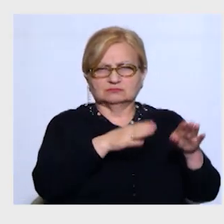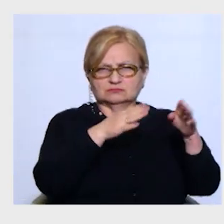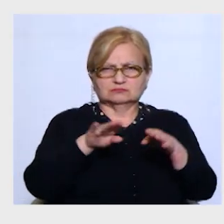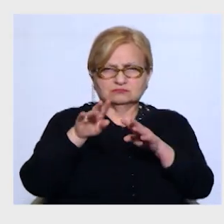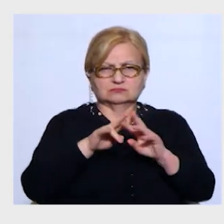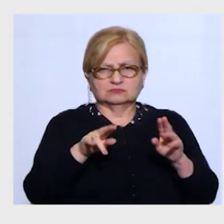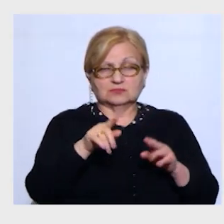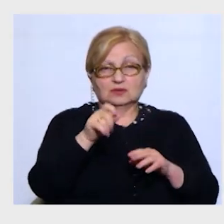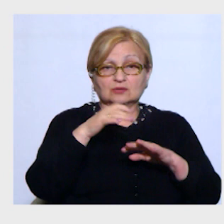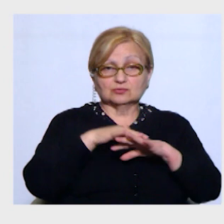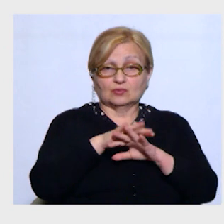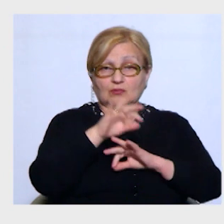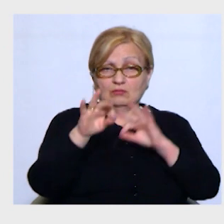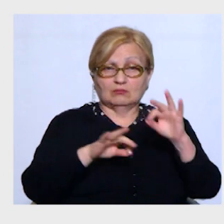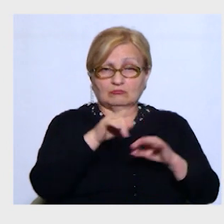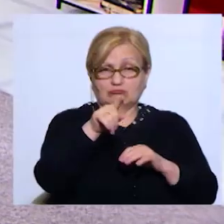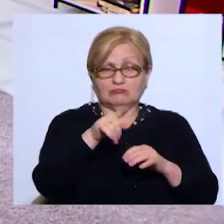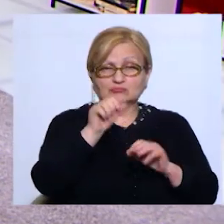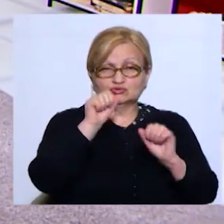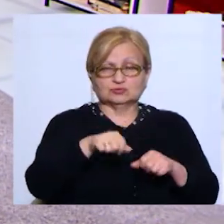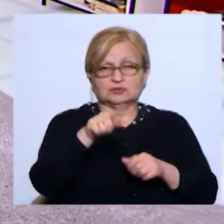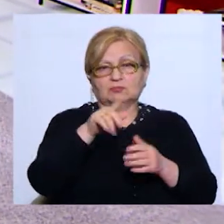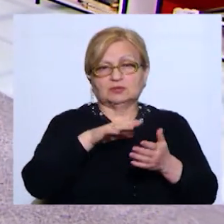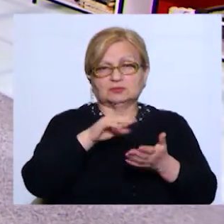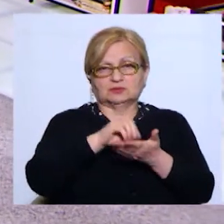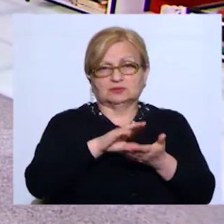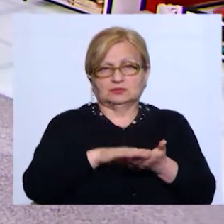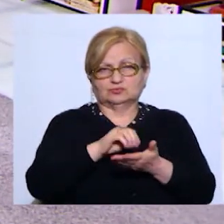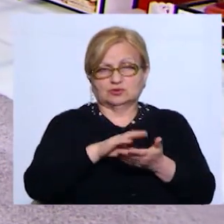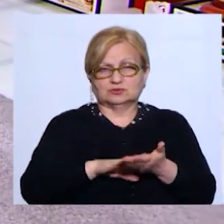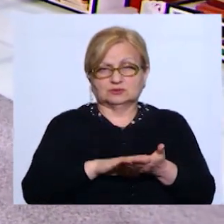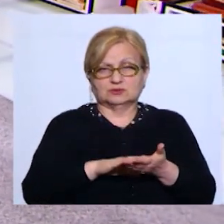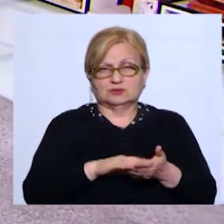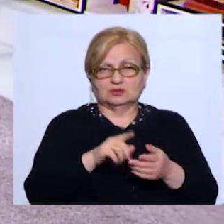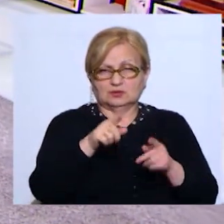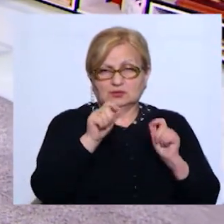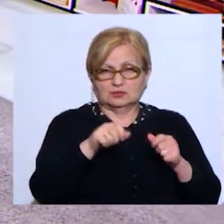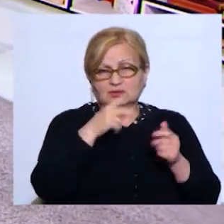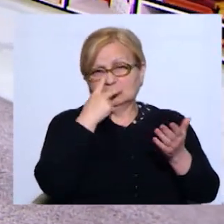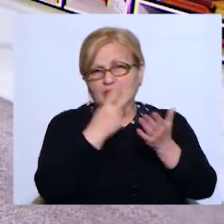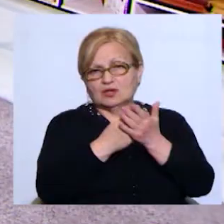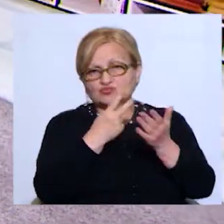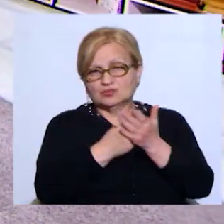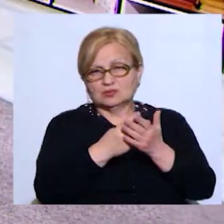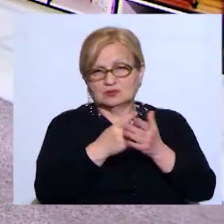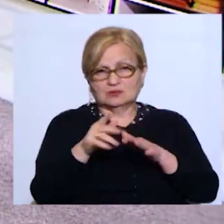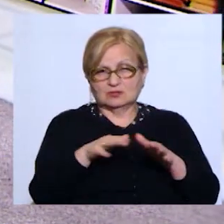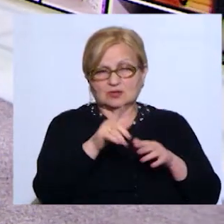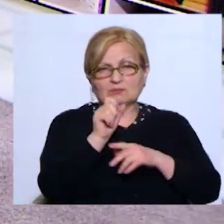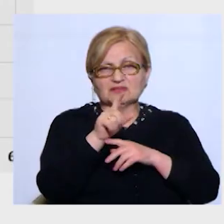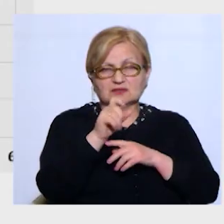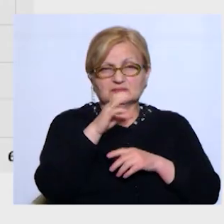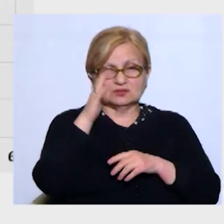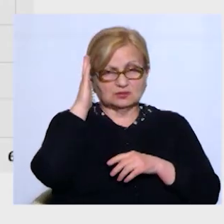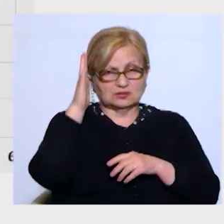ტრიგონომეტრიული ფუნქციების ჩაიწერება ტალღის განტოლებები. აი ეს არის თქვათ ლო მაჩვენებლიანი ფუნქციით, რომელსაც მე-11 კლასში ისწავლით